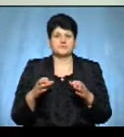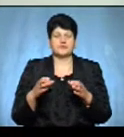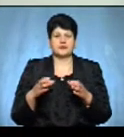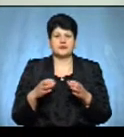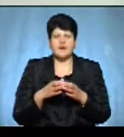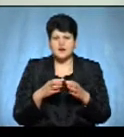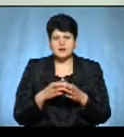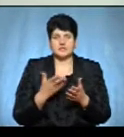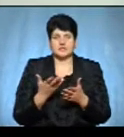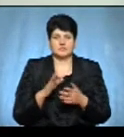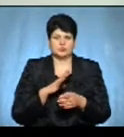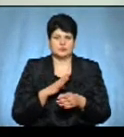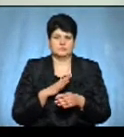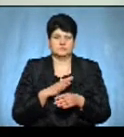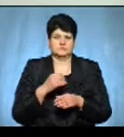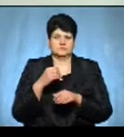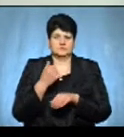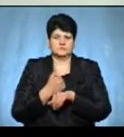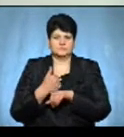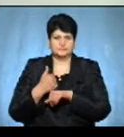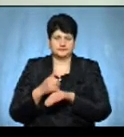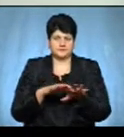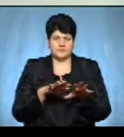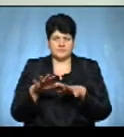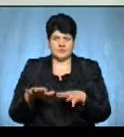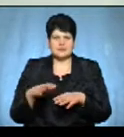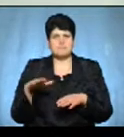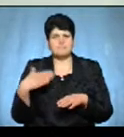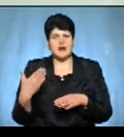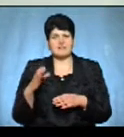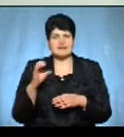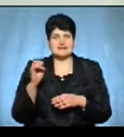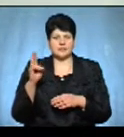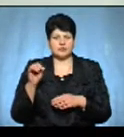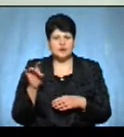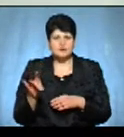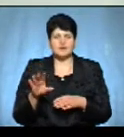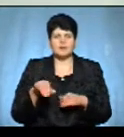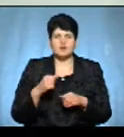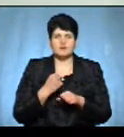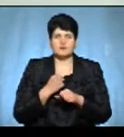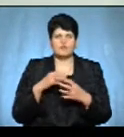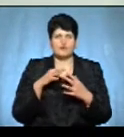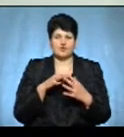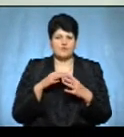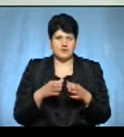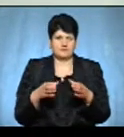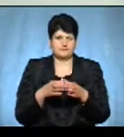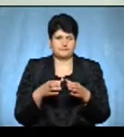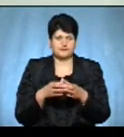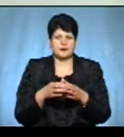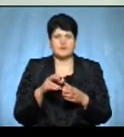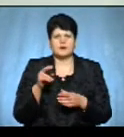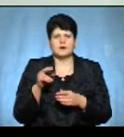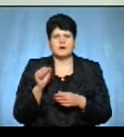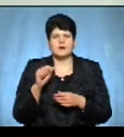на місцях осередки там, народного контролю правого сектору, і які потім воювали один з підрозділів в